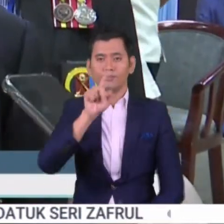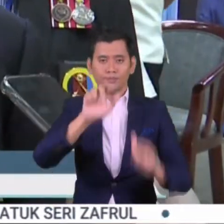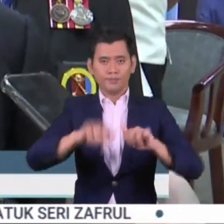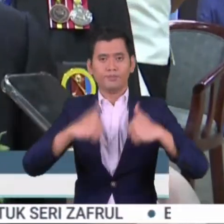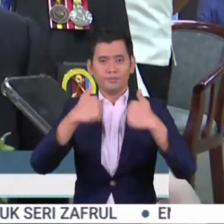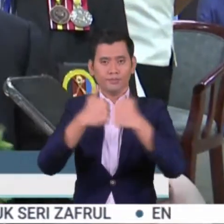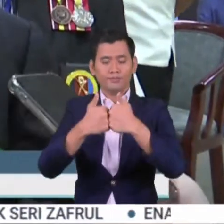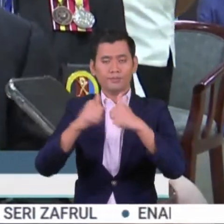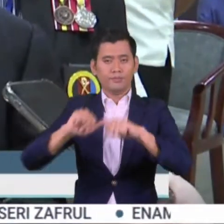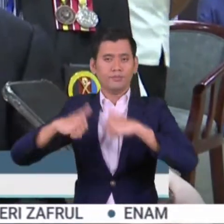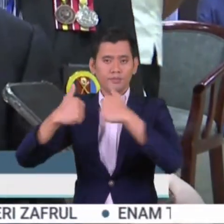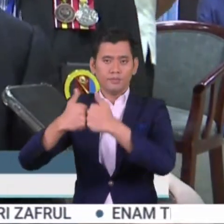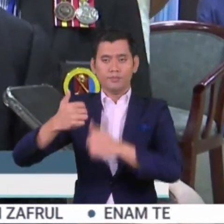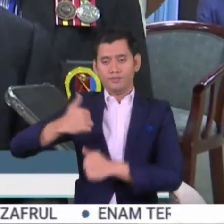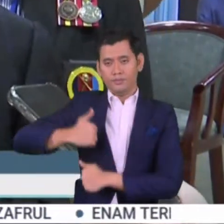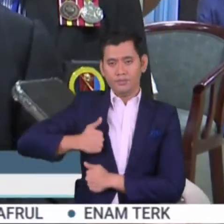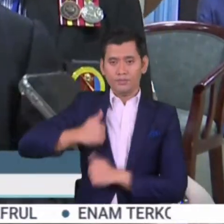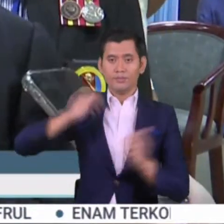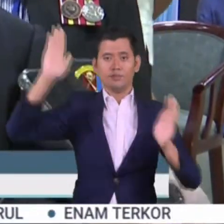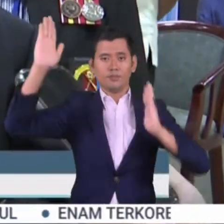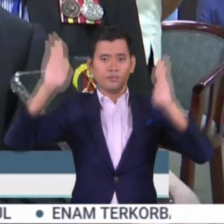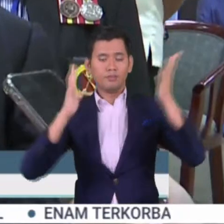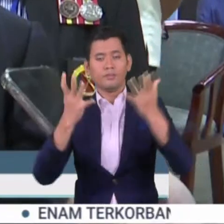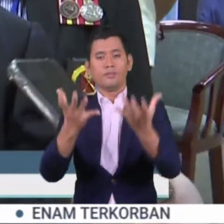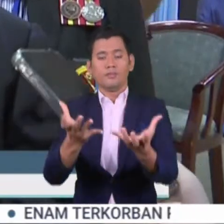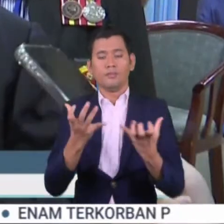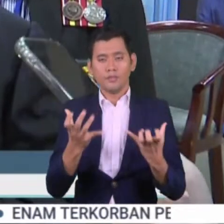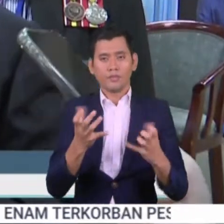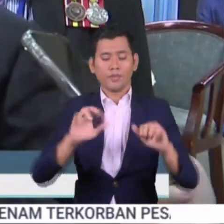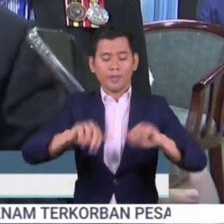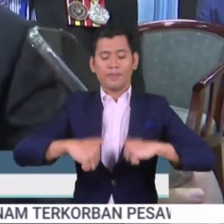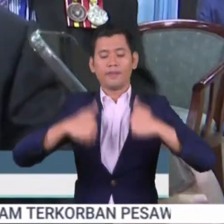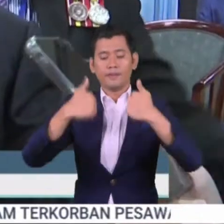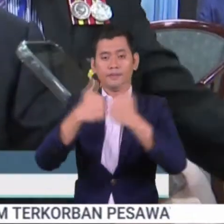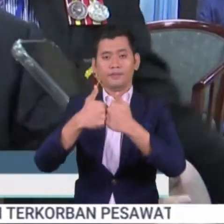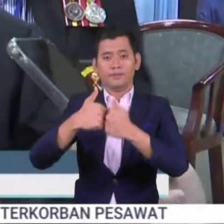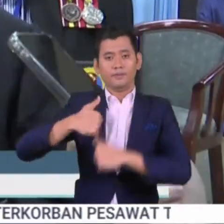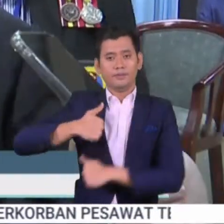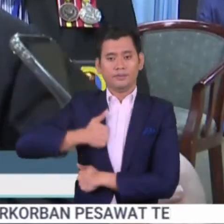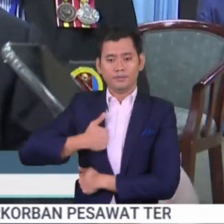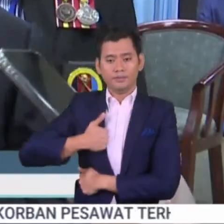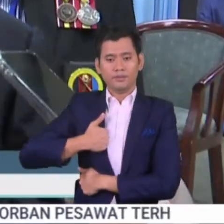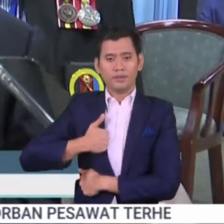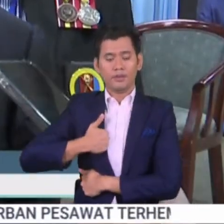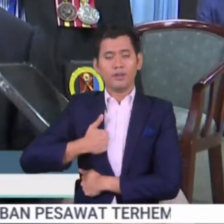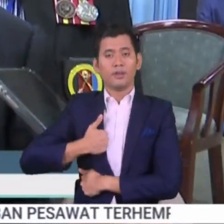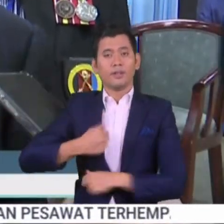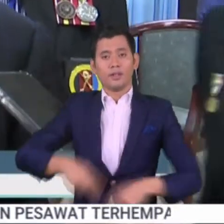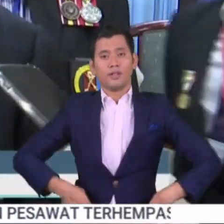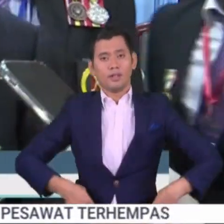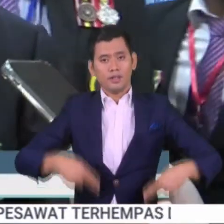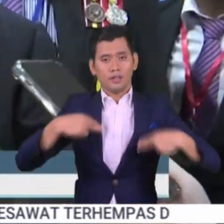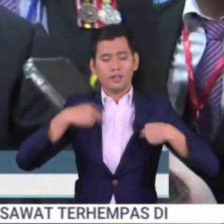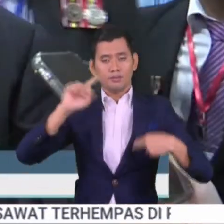Persatuan Veteran Angkatan Tentera Malaysia inginkan hanya persatuan veteran yang induk